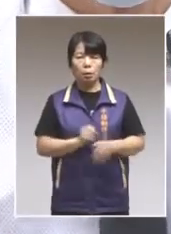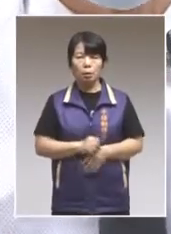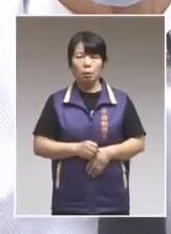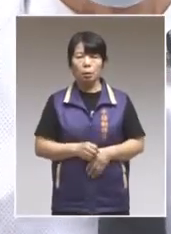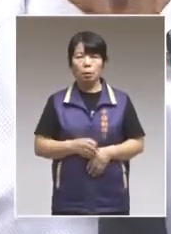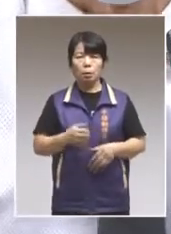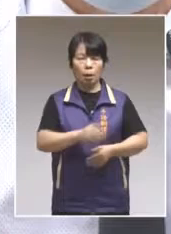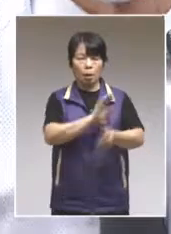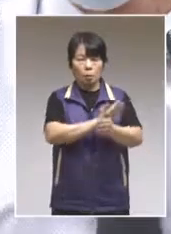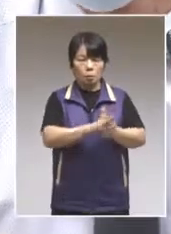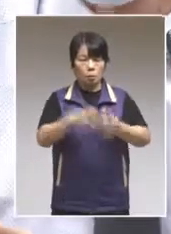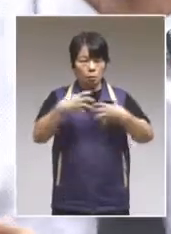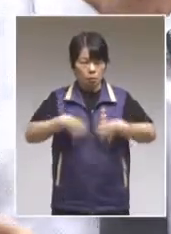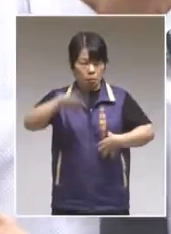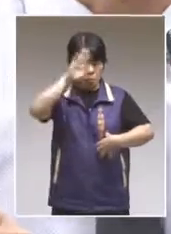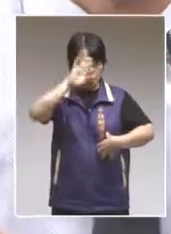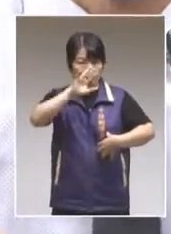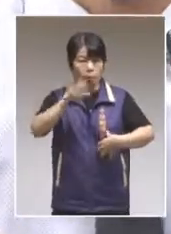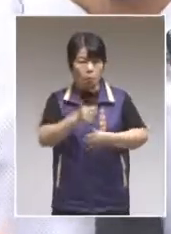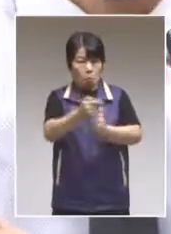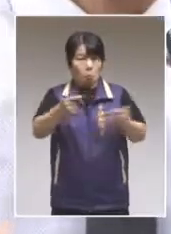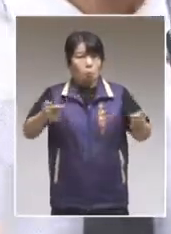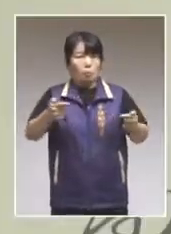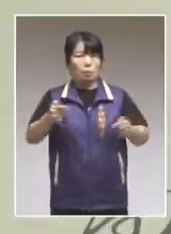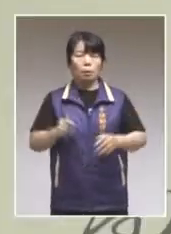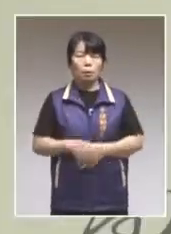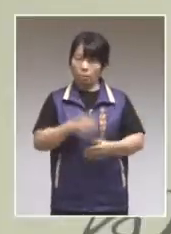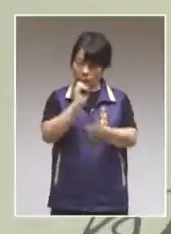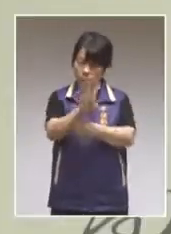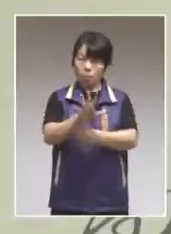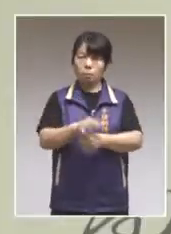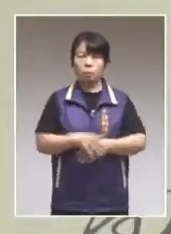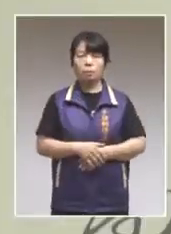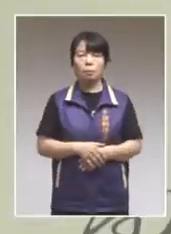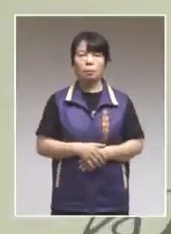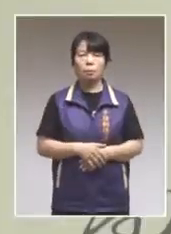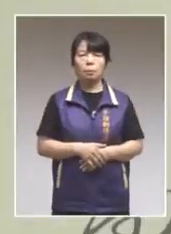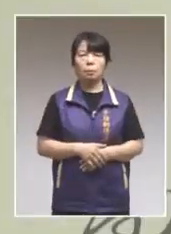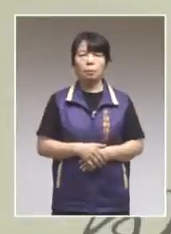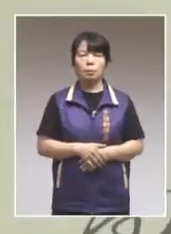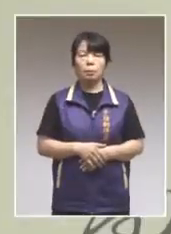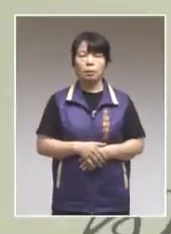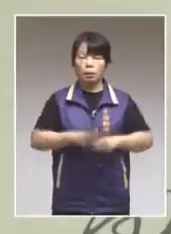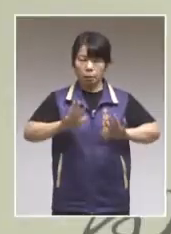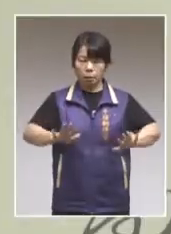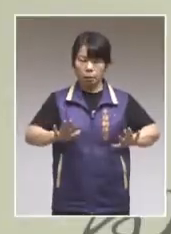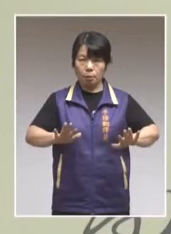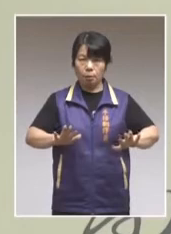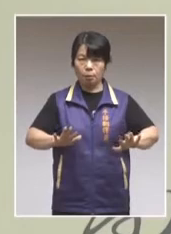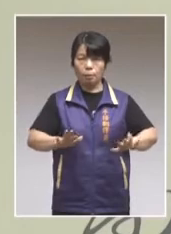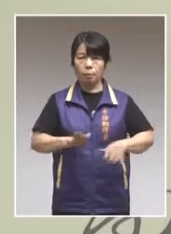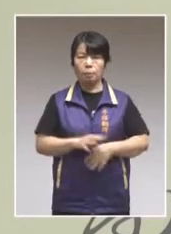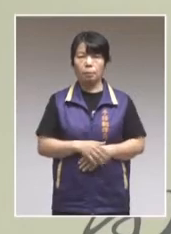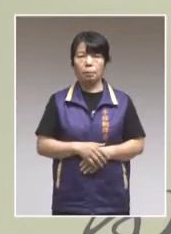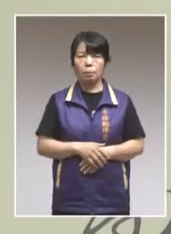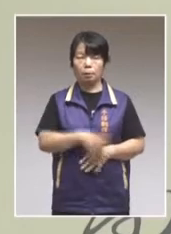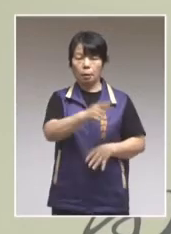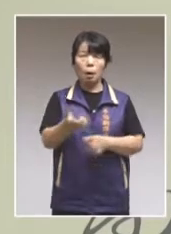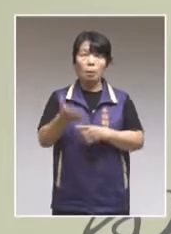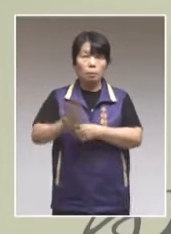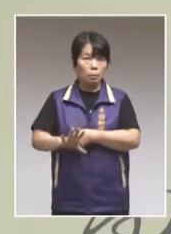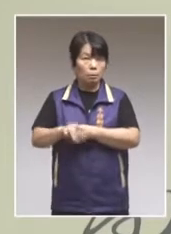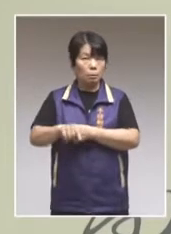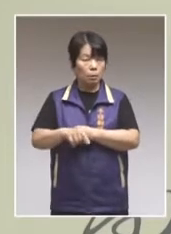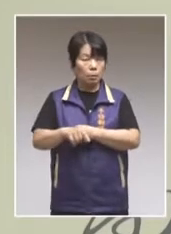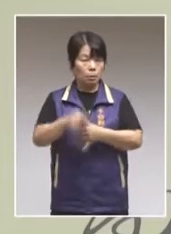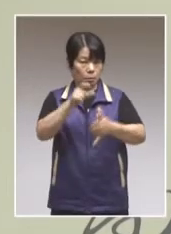冠重症的可能性。那这个是要特别提醒大家的。那尤其是像今天的这个死亡的重症个